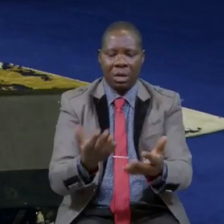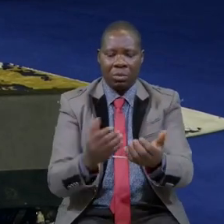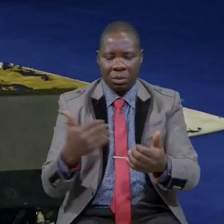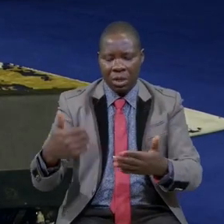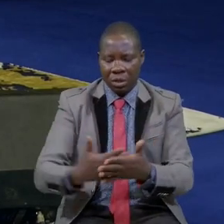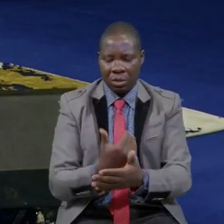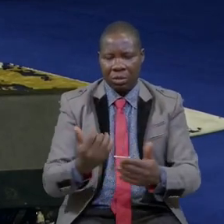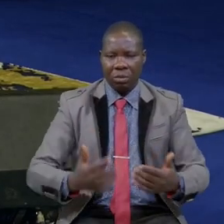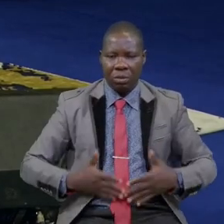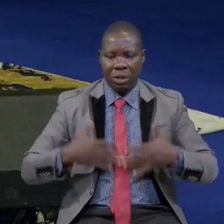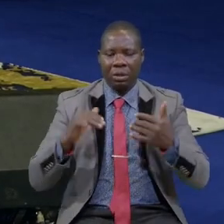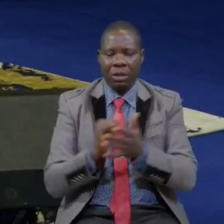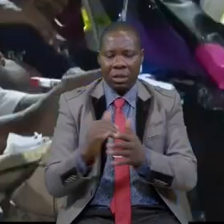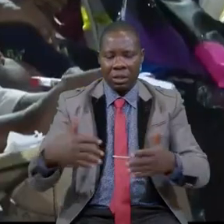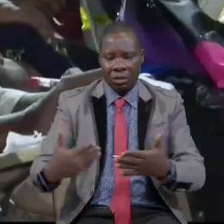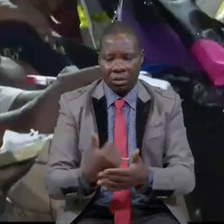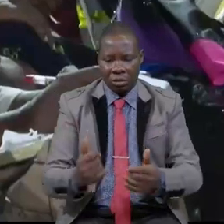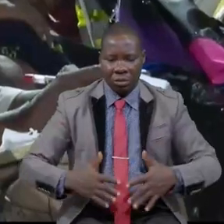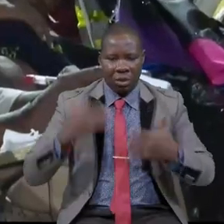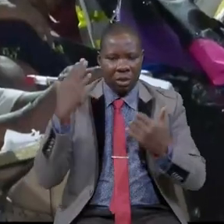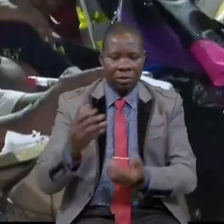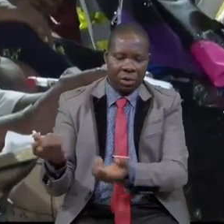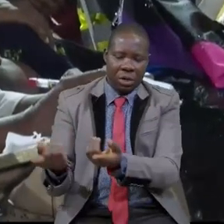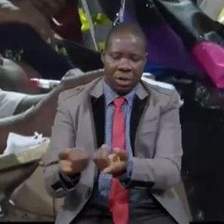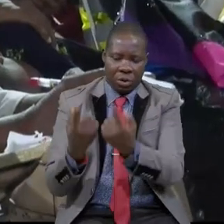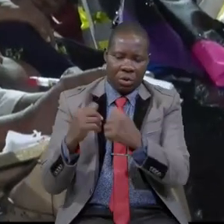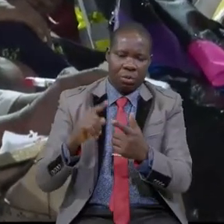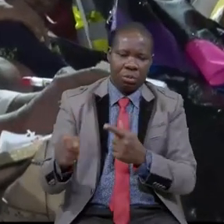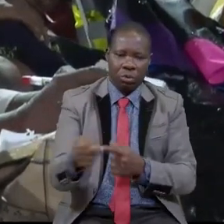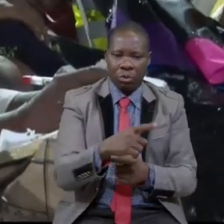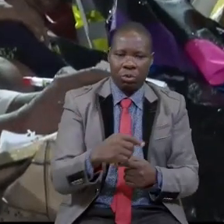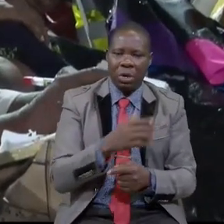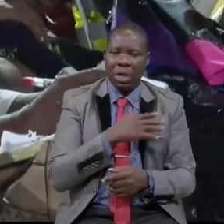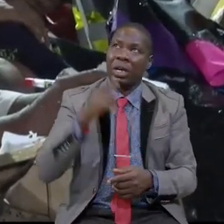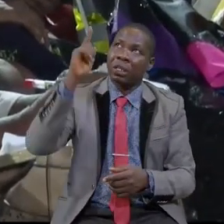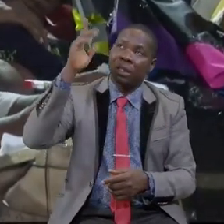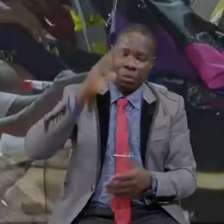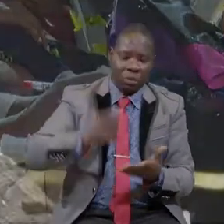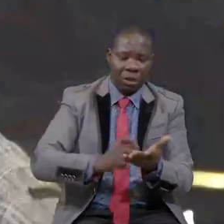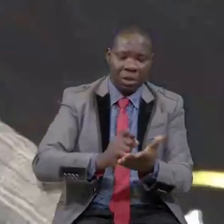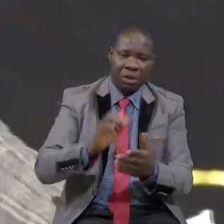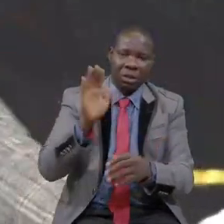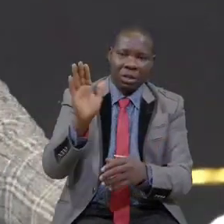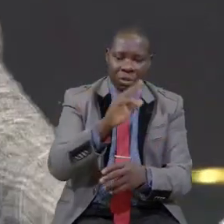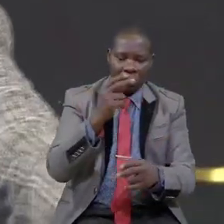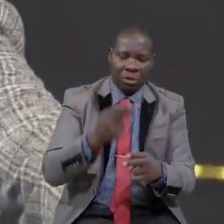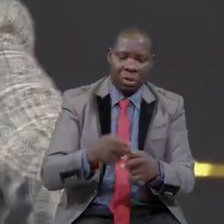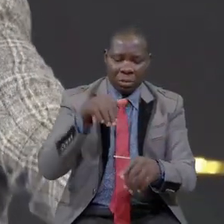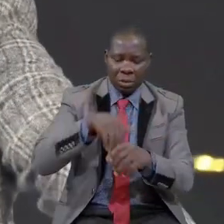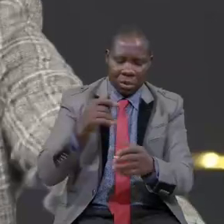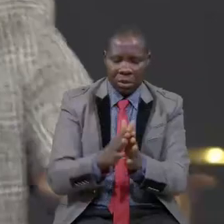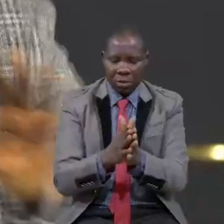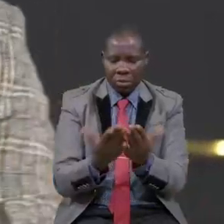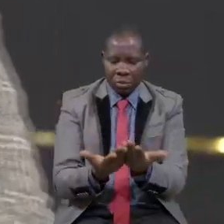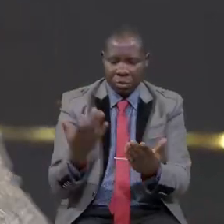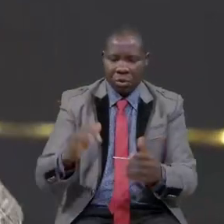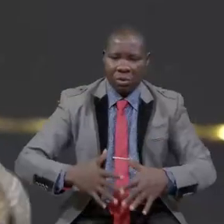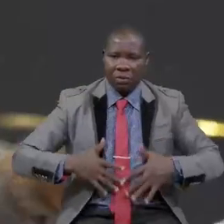vie. » Cette nouvelle vie te parviendra et il écrira ton nom dans le livre de vie au